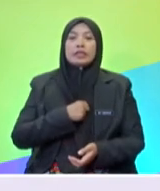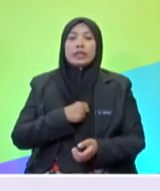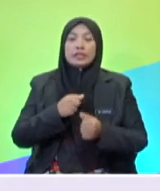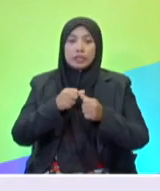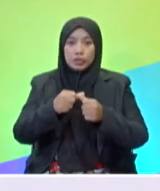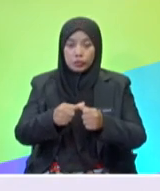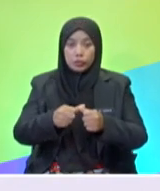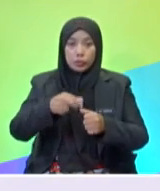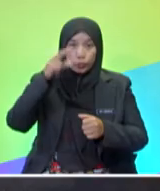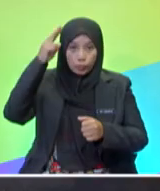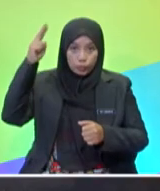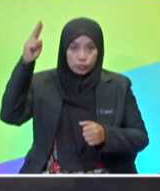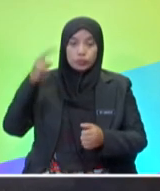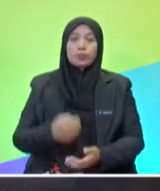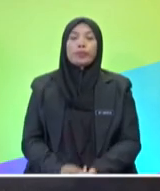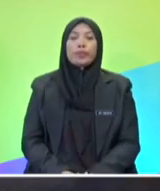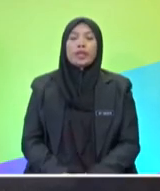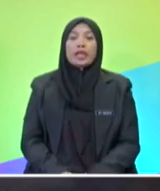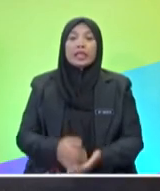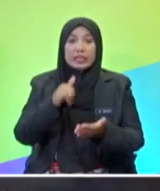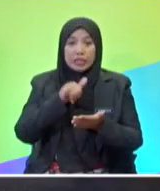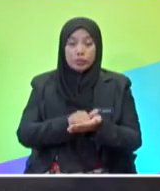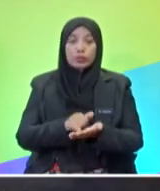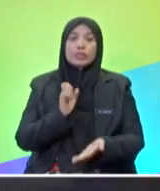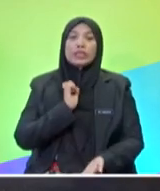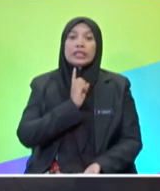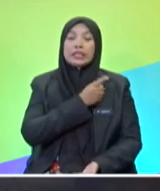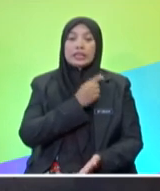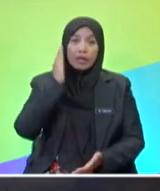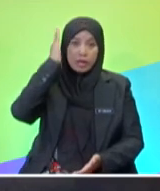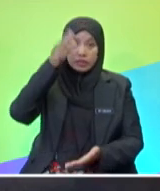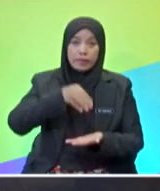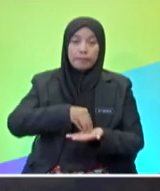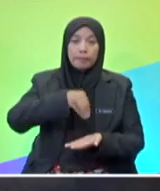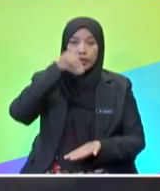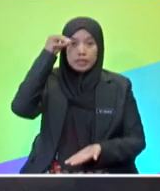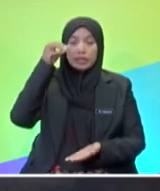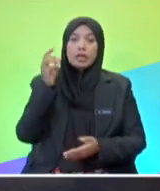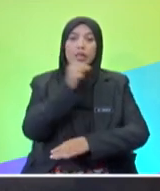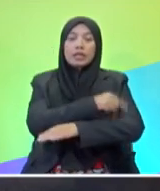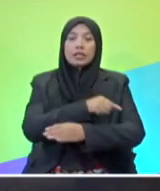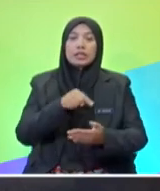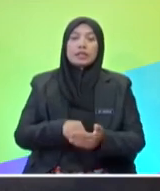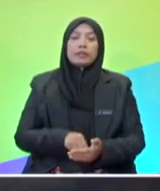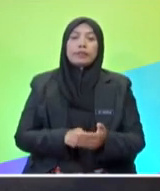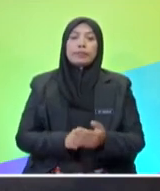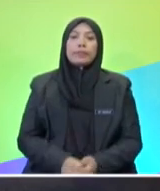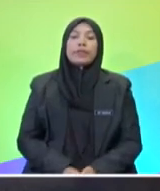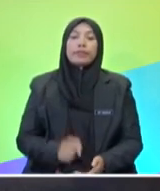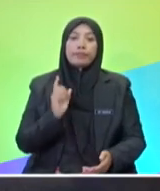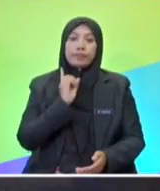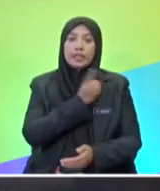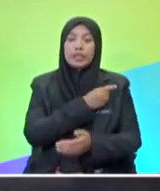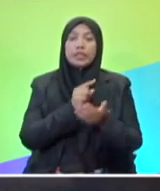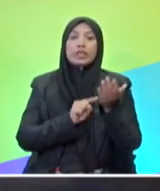Rasulullah. Itu yang kita akan belajar pada hari ini Ustazah. Okey, jadi Ustazah, mungkin Ustazah boleh mulakan kelas kita pada hari ini. Murid-murid